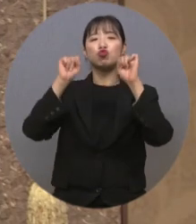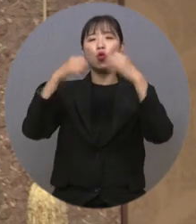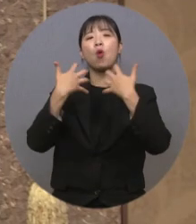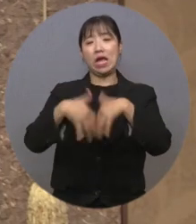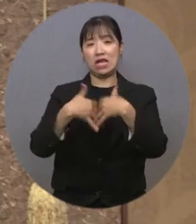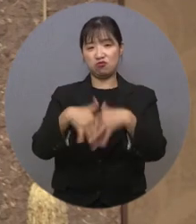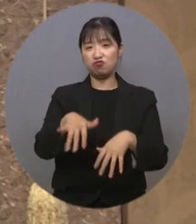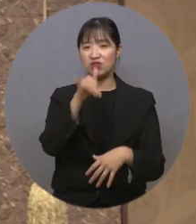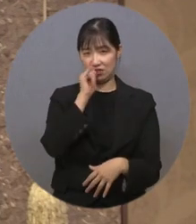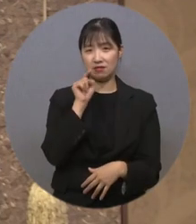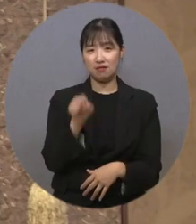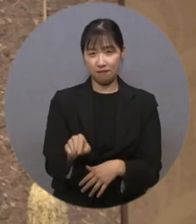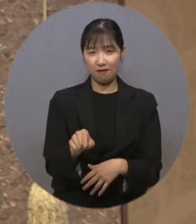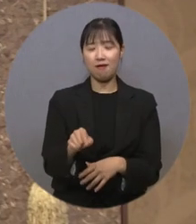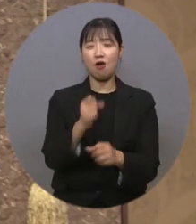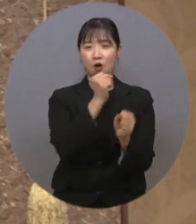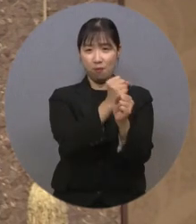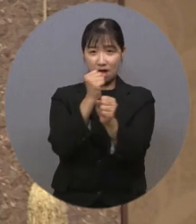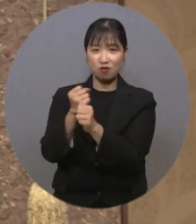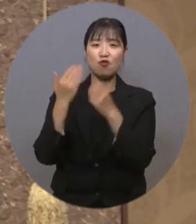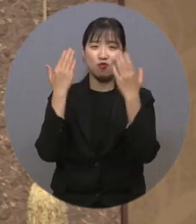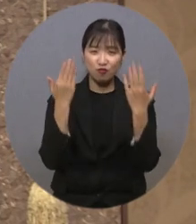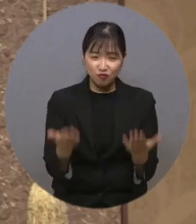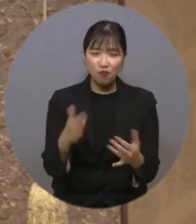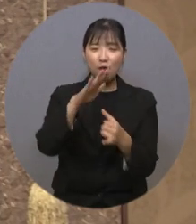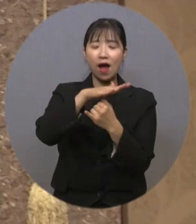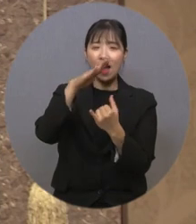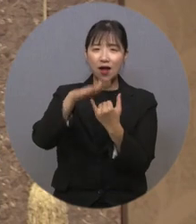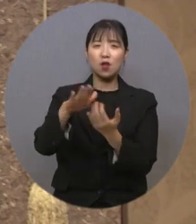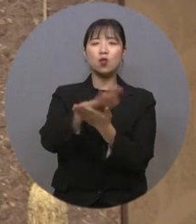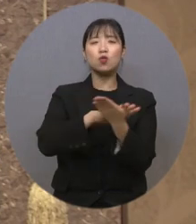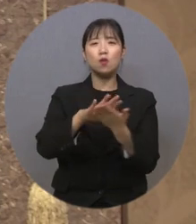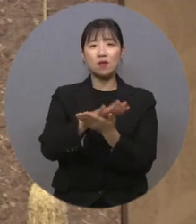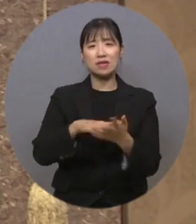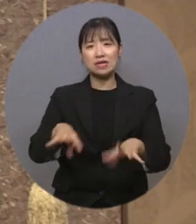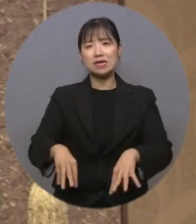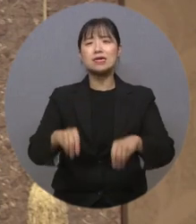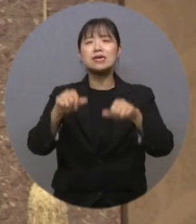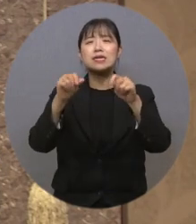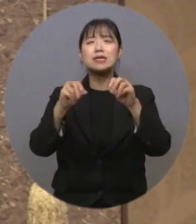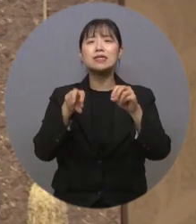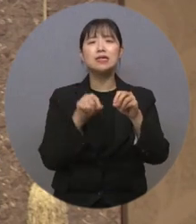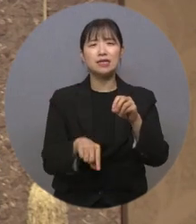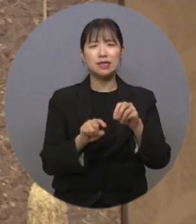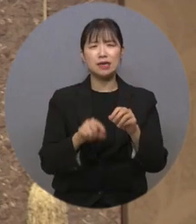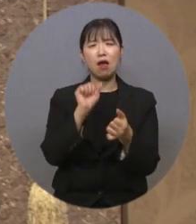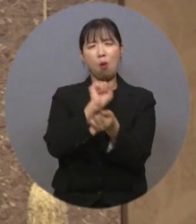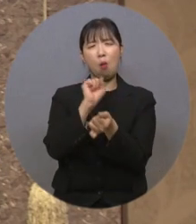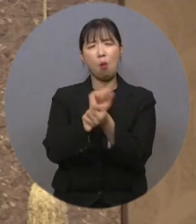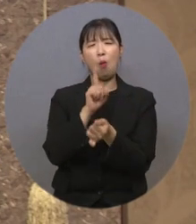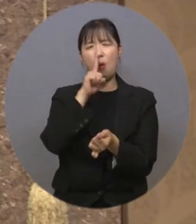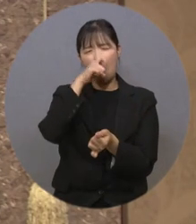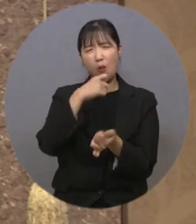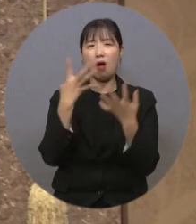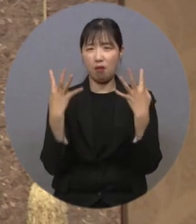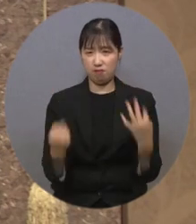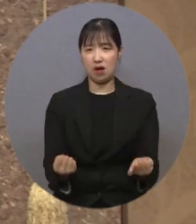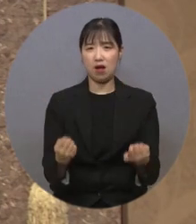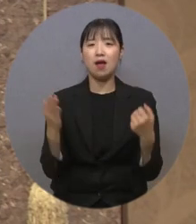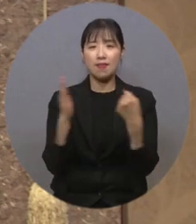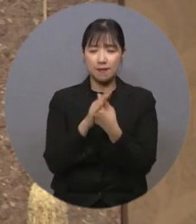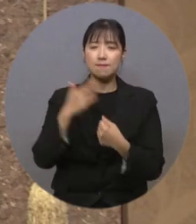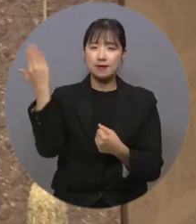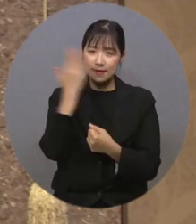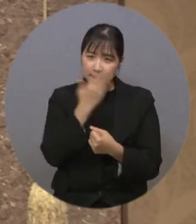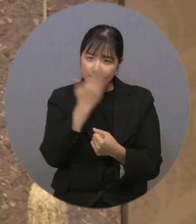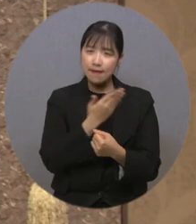않습니까? 이러한 기구를 만들어주고 아이들이 뛰어노는 그 흙에 또 오염물질 있지 않습니까? 네. 이러한